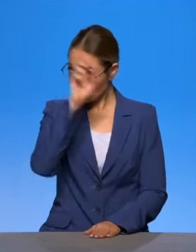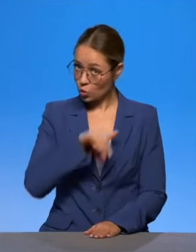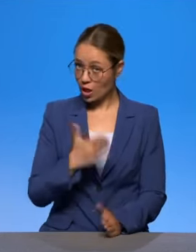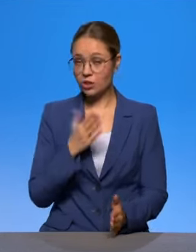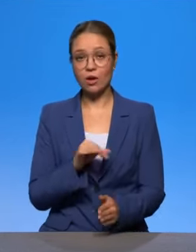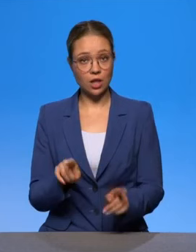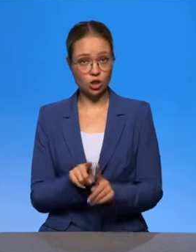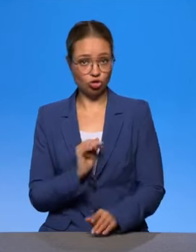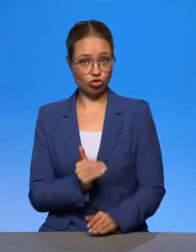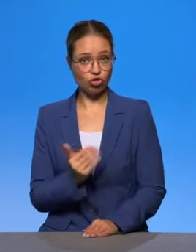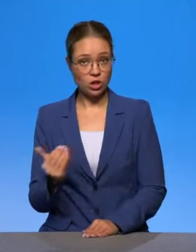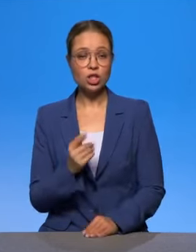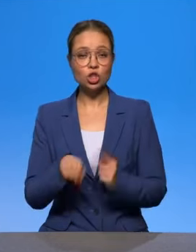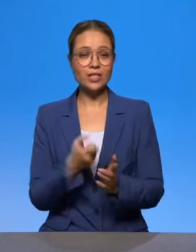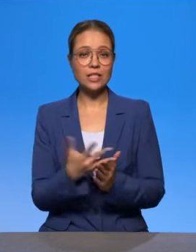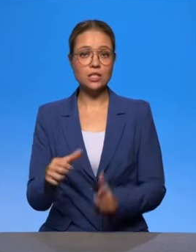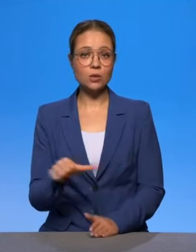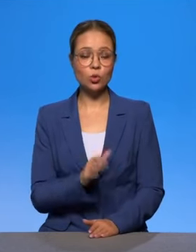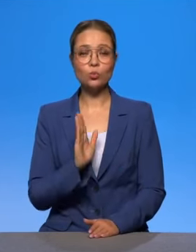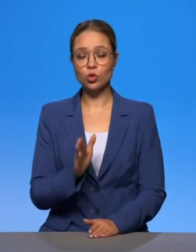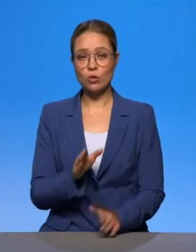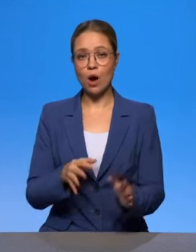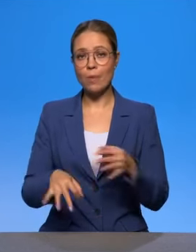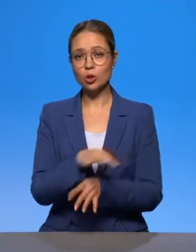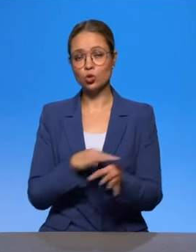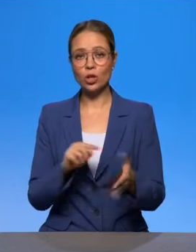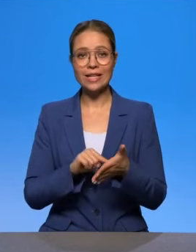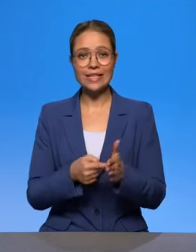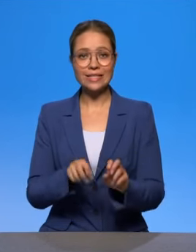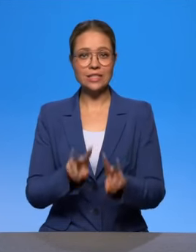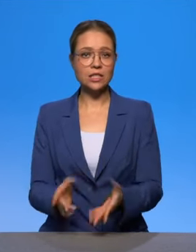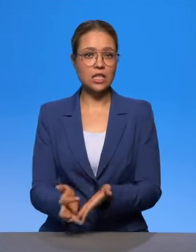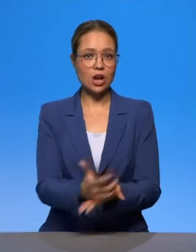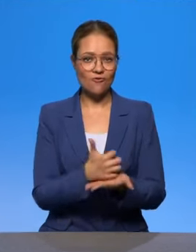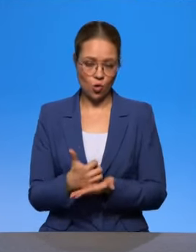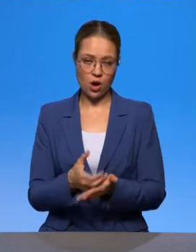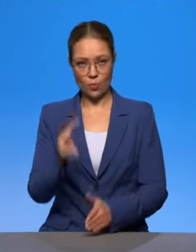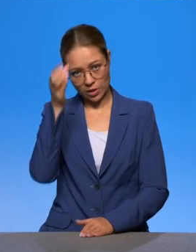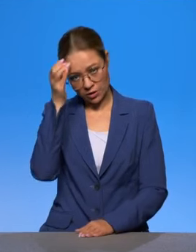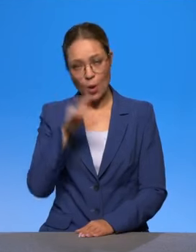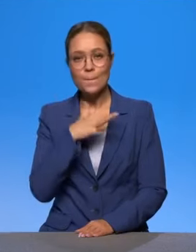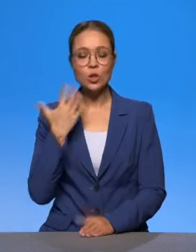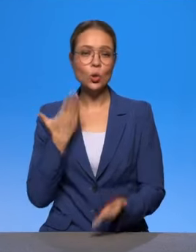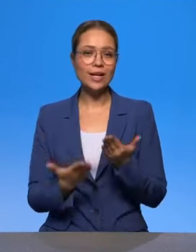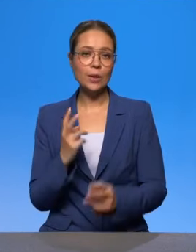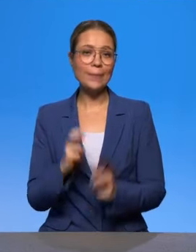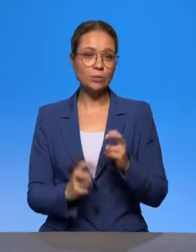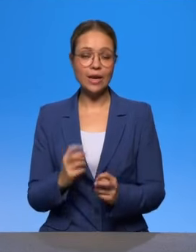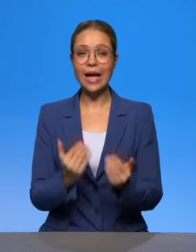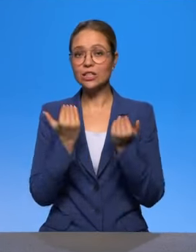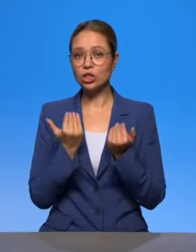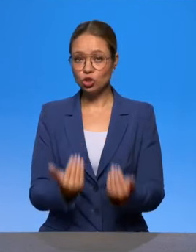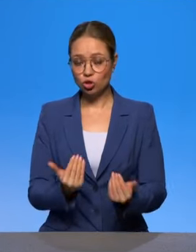буквально через несколько минут будем обсуждать целевое образование. Много ли предприятий сейчас выращивают для